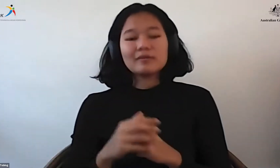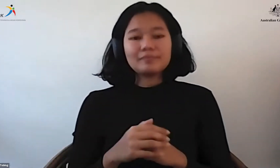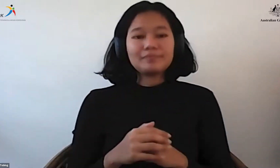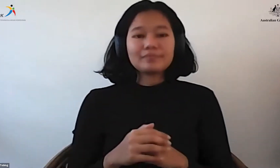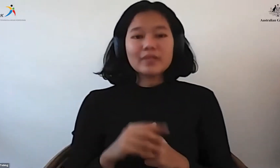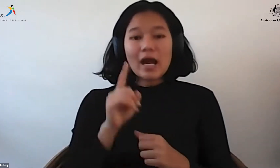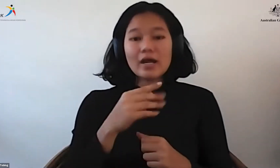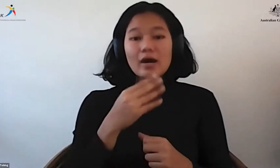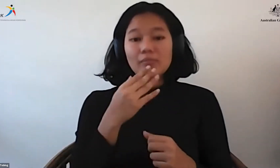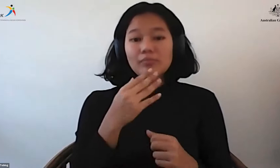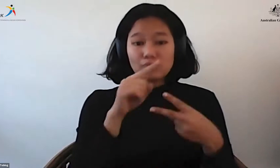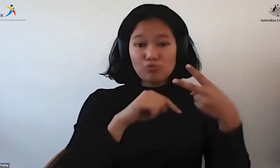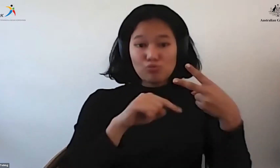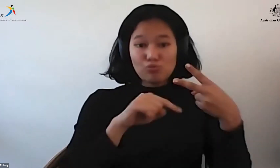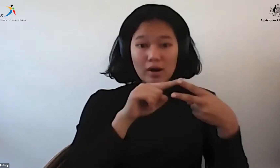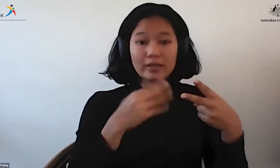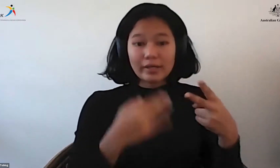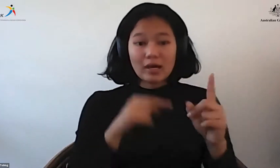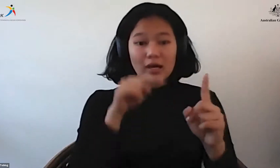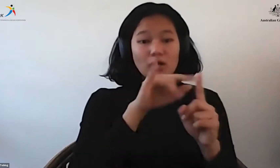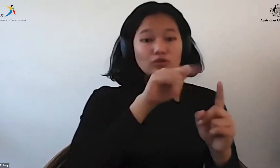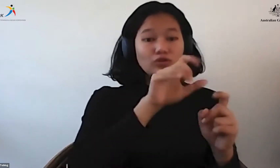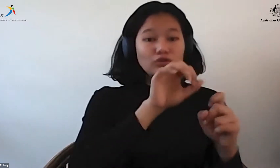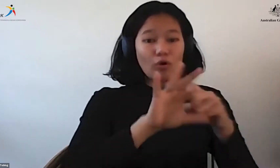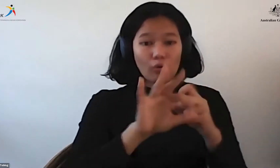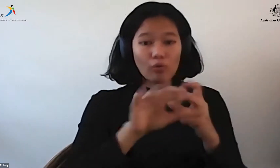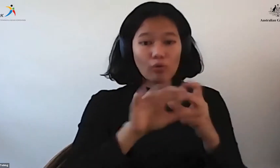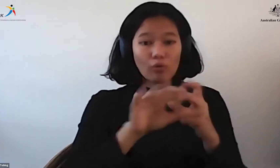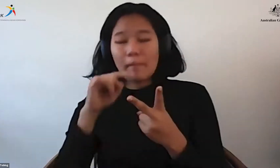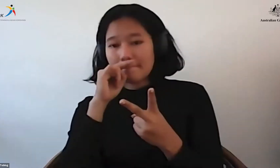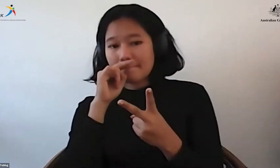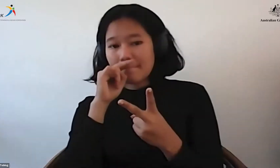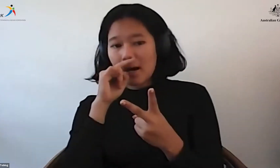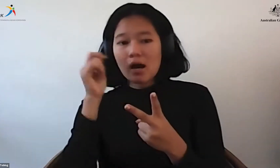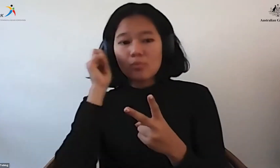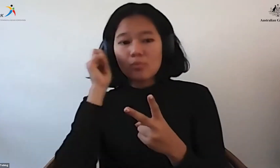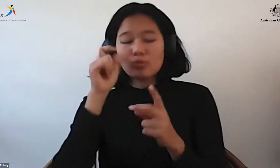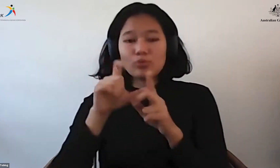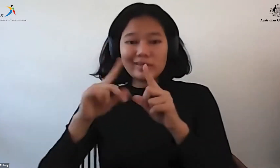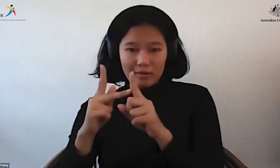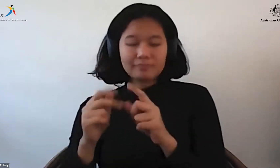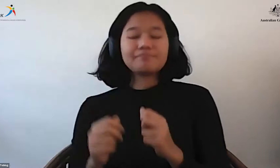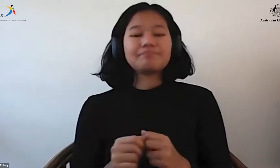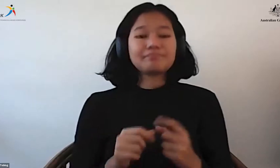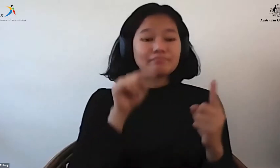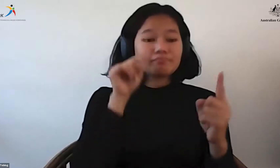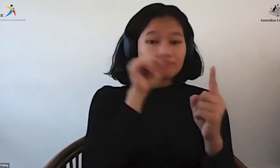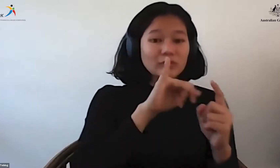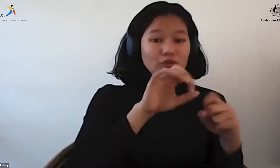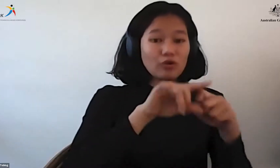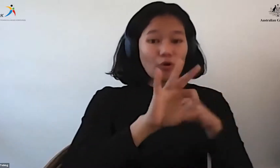dua pertanyaan, satu untuk Pak Joko, satu lagi untuk Mbak Dia. Yang untuk Pak Joko,